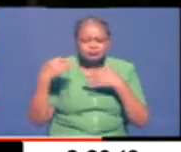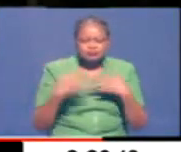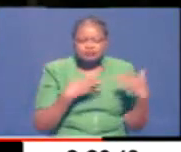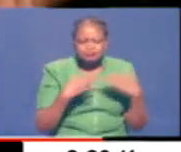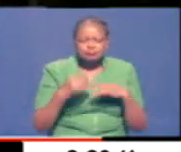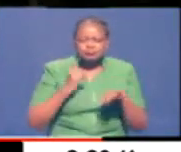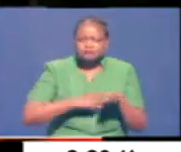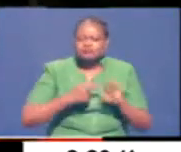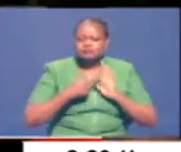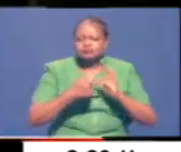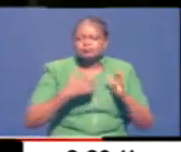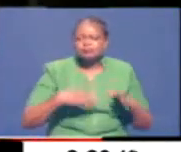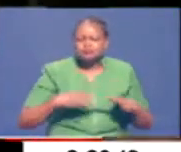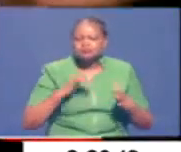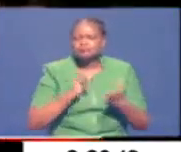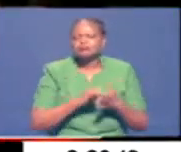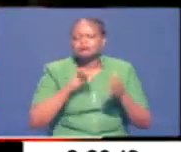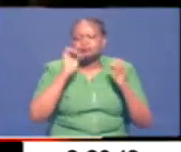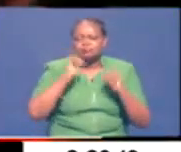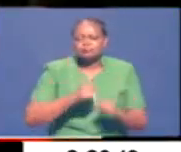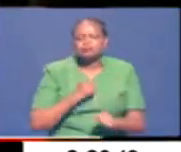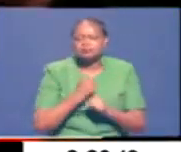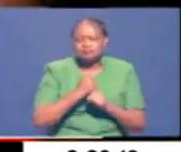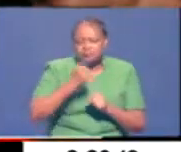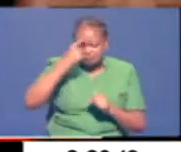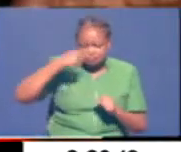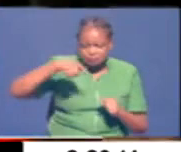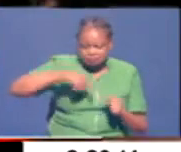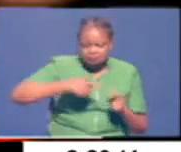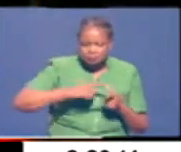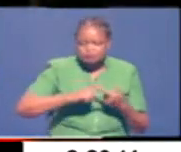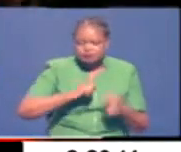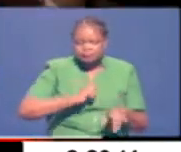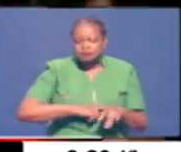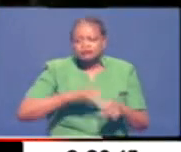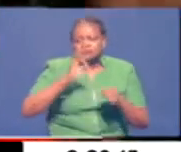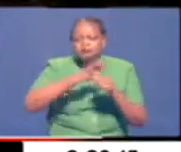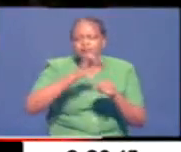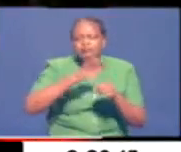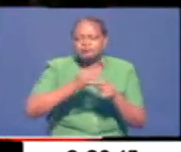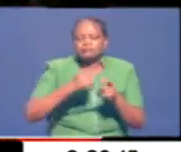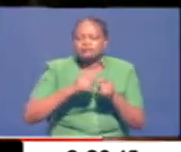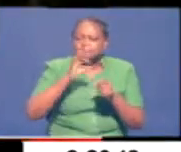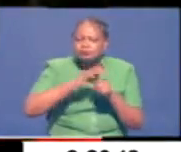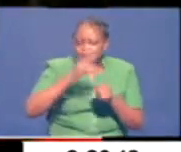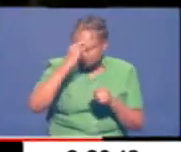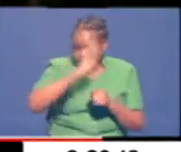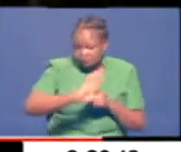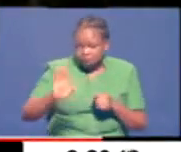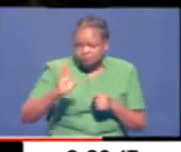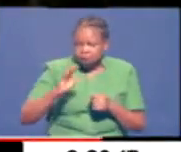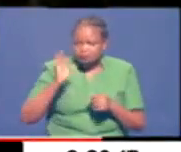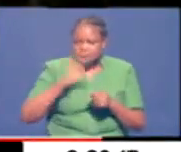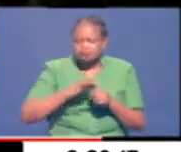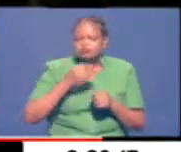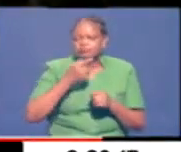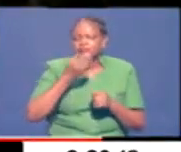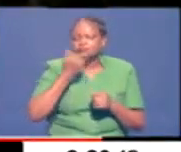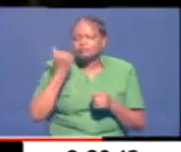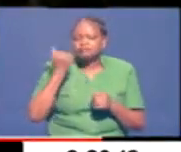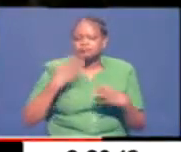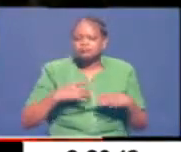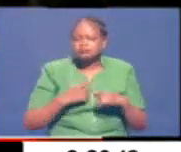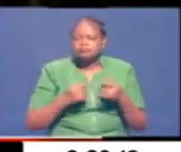wananchi kwamba unaweza tufanyia kazi, alafu tukishafika kwenye debe tutawapigia kura, tuchague yule anayefaa. Alafu kwa vijana